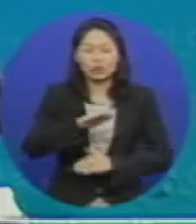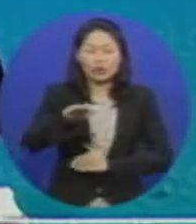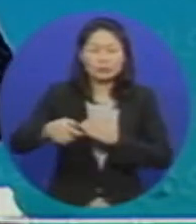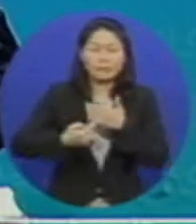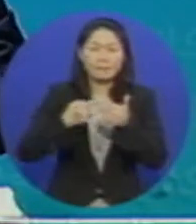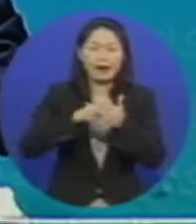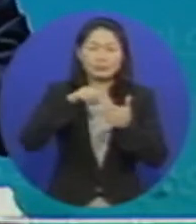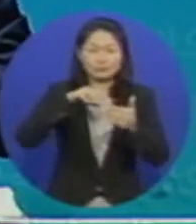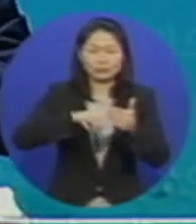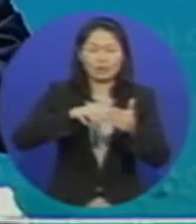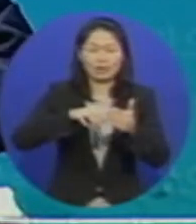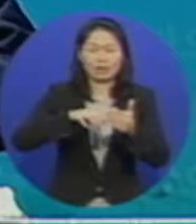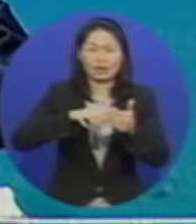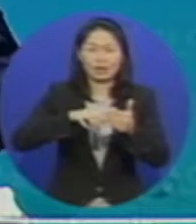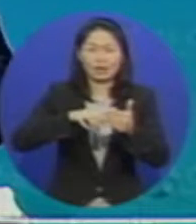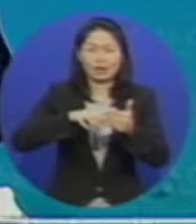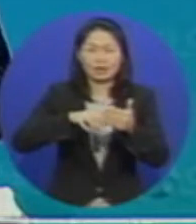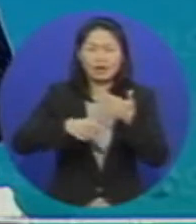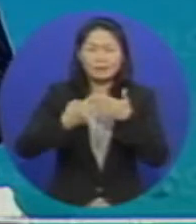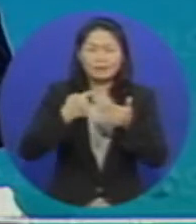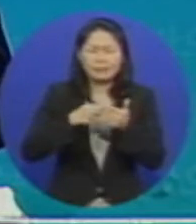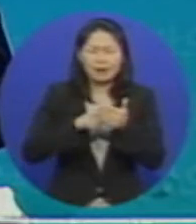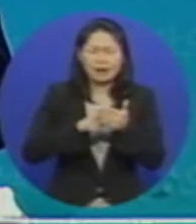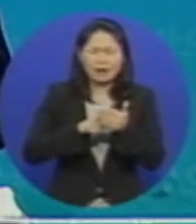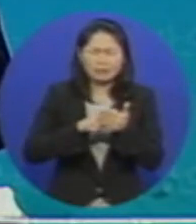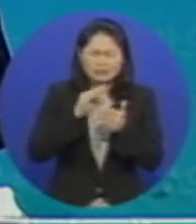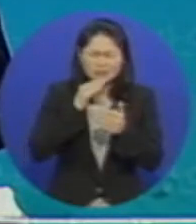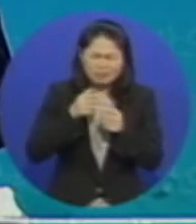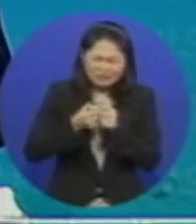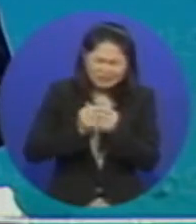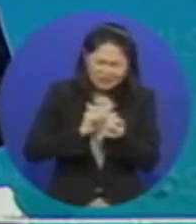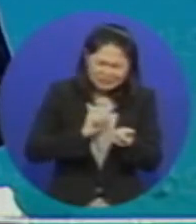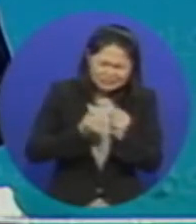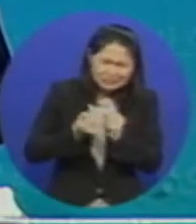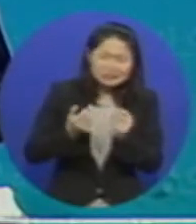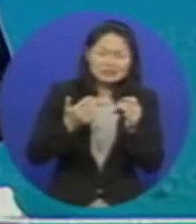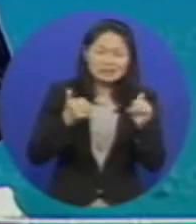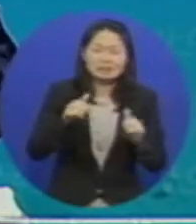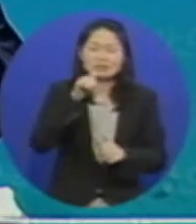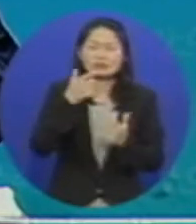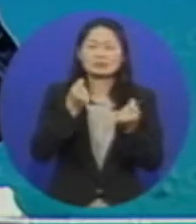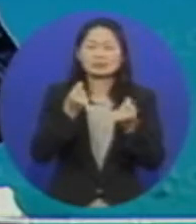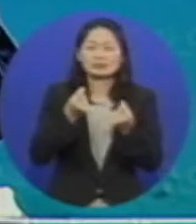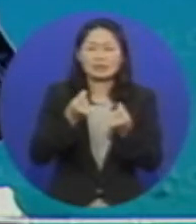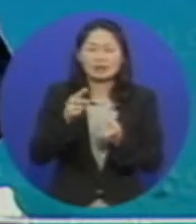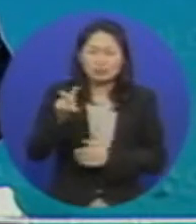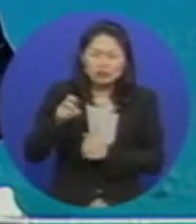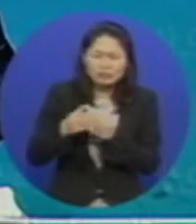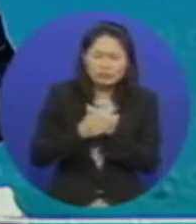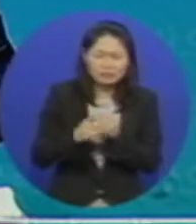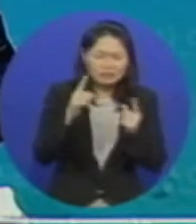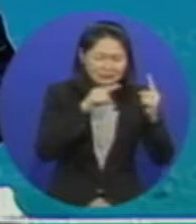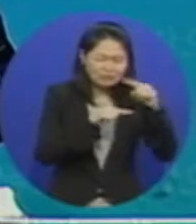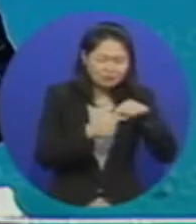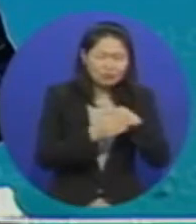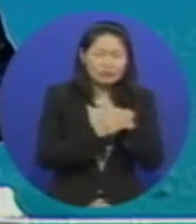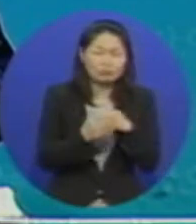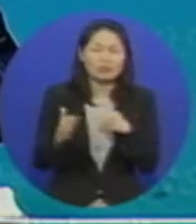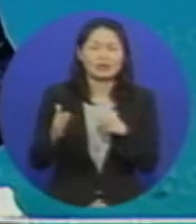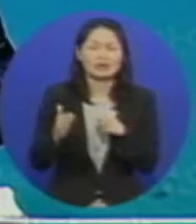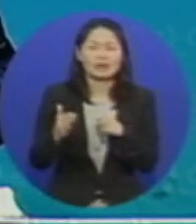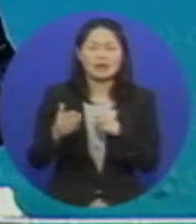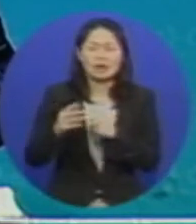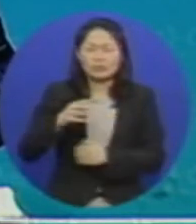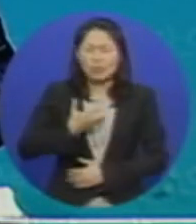마음에 마음이 가를 갈가리 찢겨진 분 있으실 겁니다 미움 때문에 상처 때문에